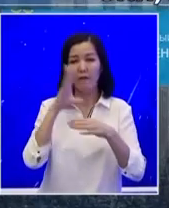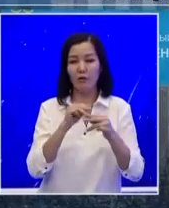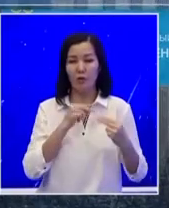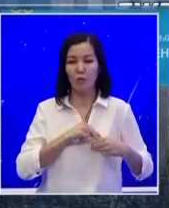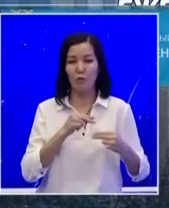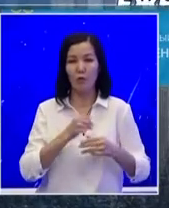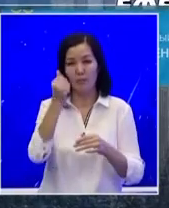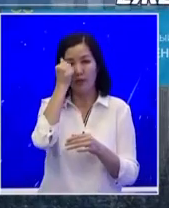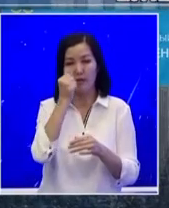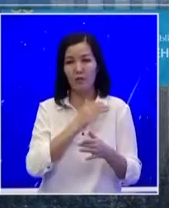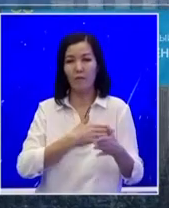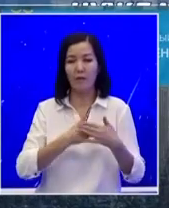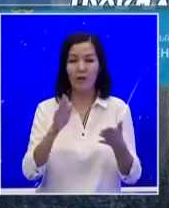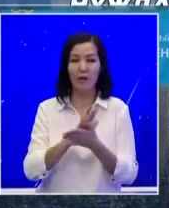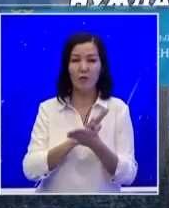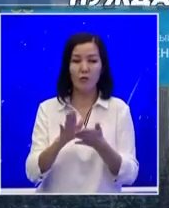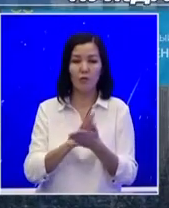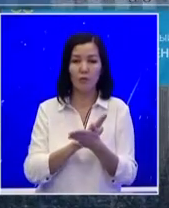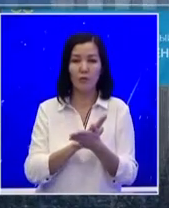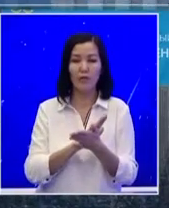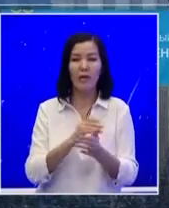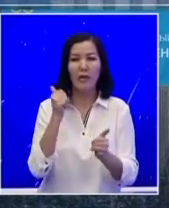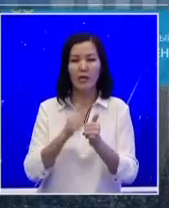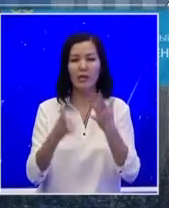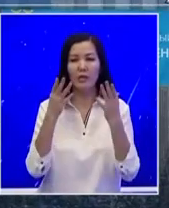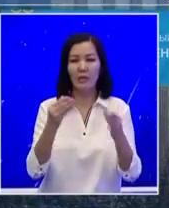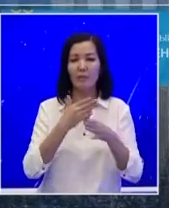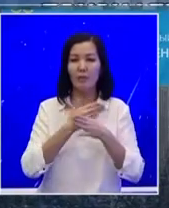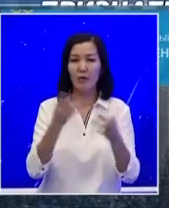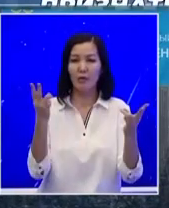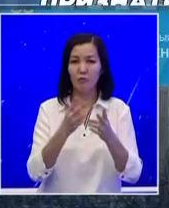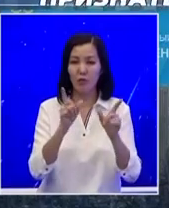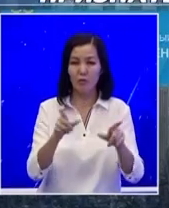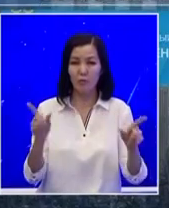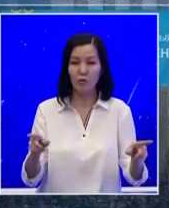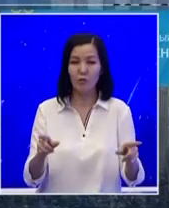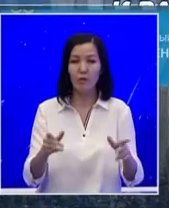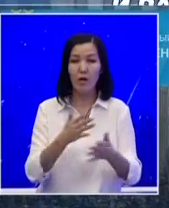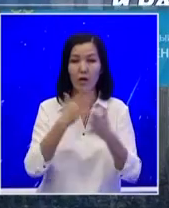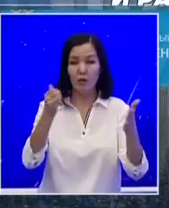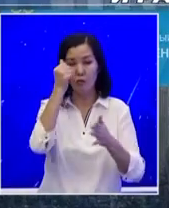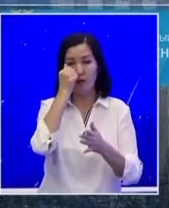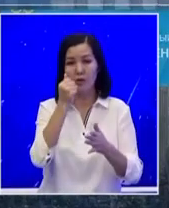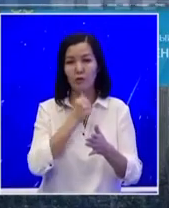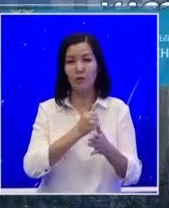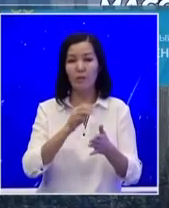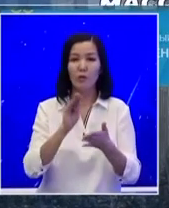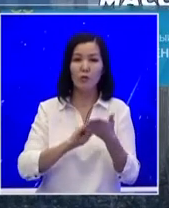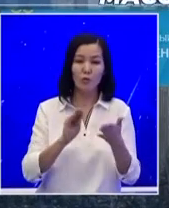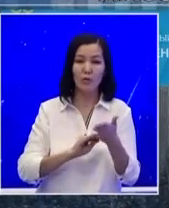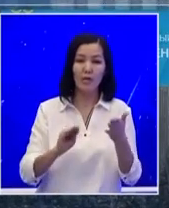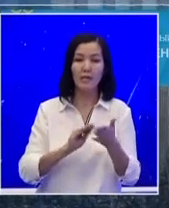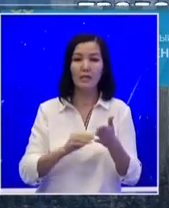людей. Благодарю волонтеров. Они, несмотря на риски, ежедневно помогают нуждающимся гражданам. Хочу выразить признательность журналистам